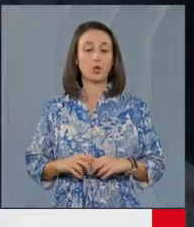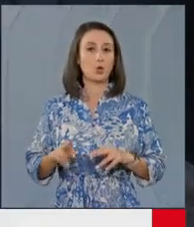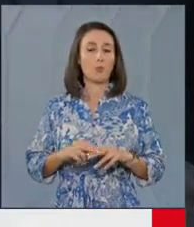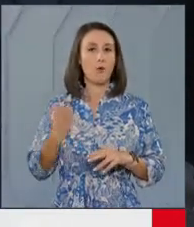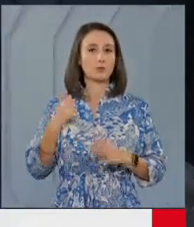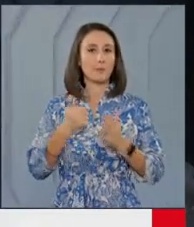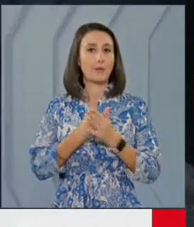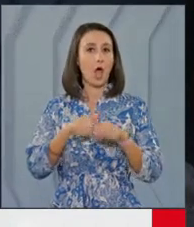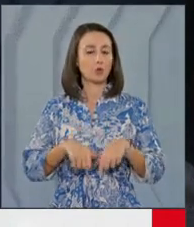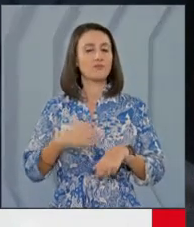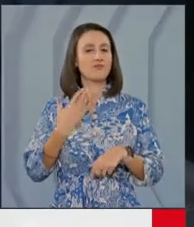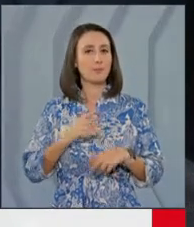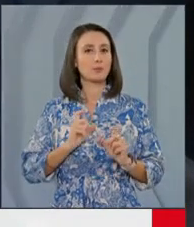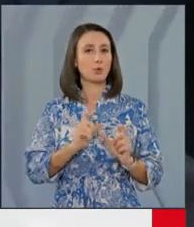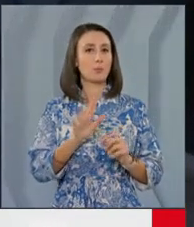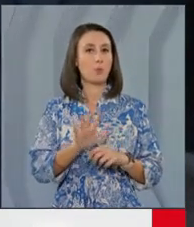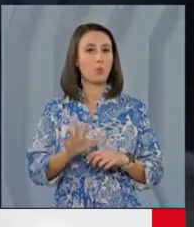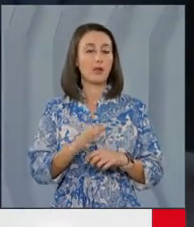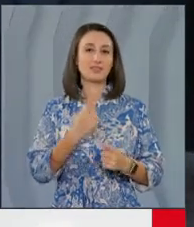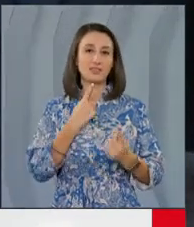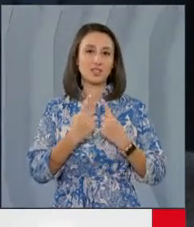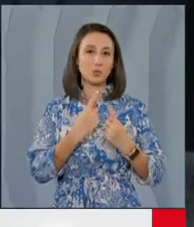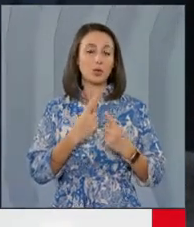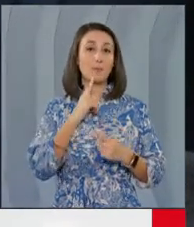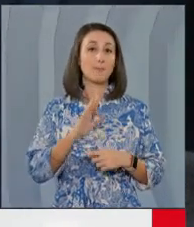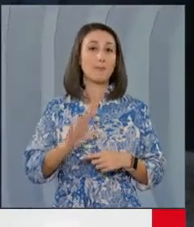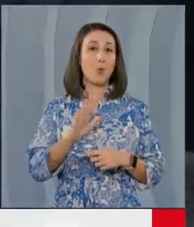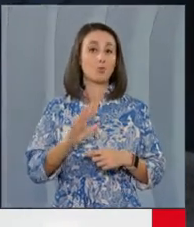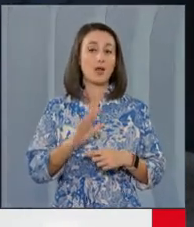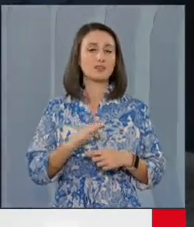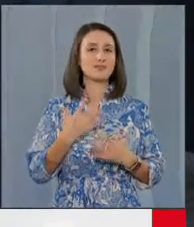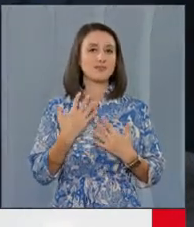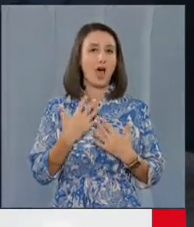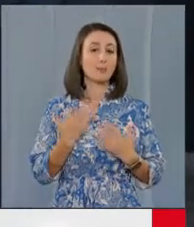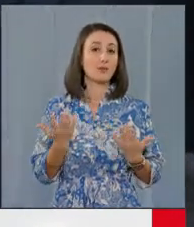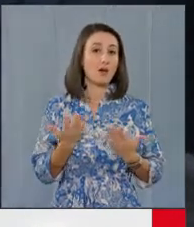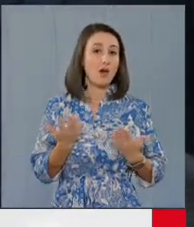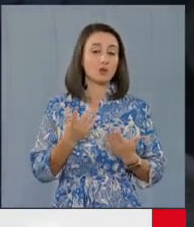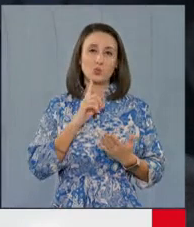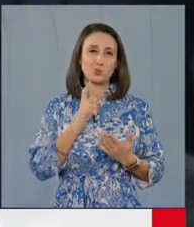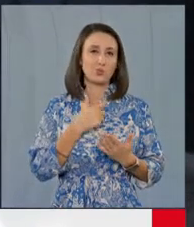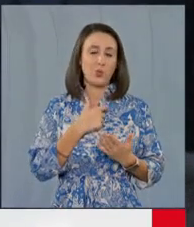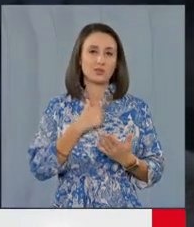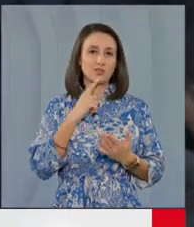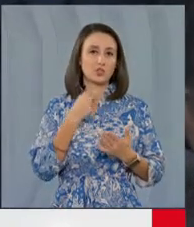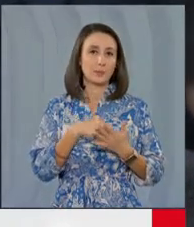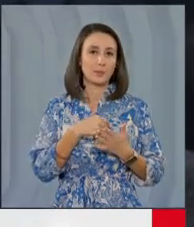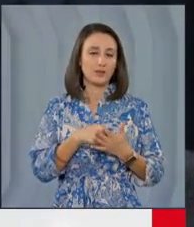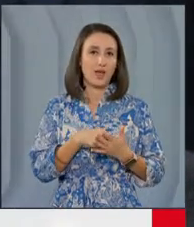pentru că ne dorim să protejăm populația, discutăm de populație vulnerabilă care nu poate să-și